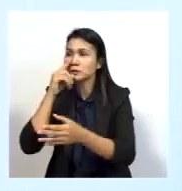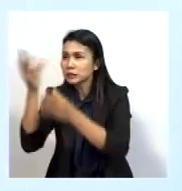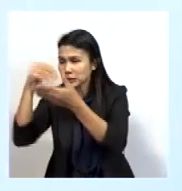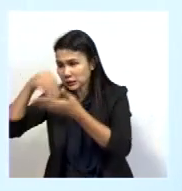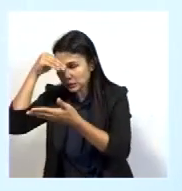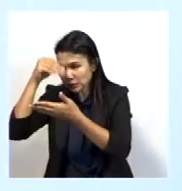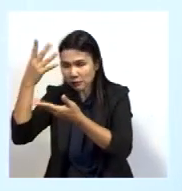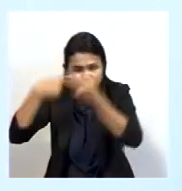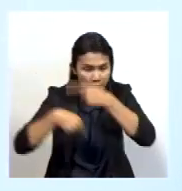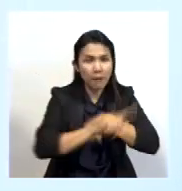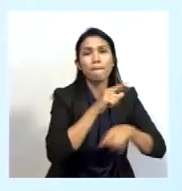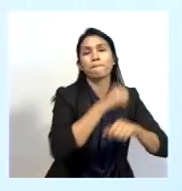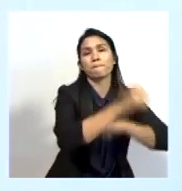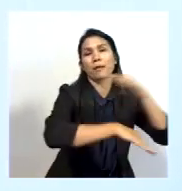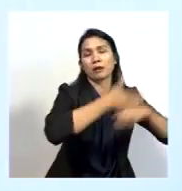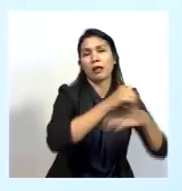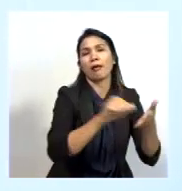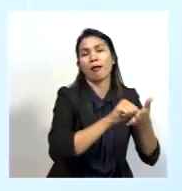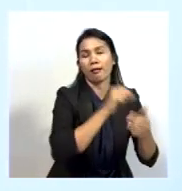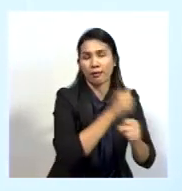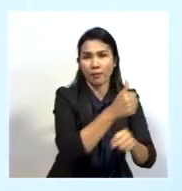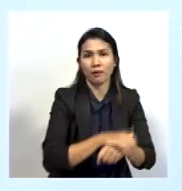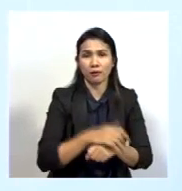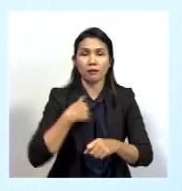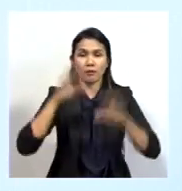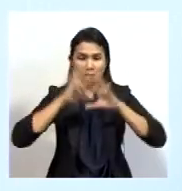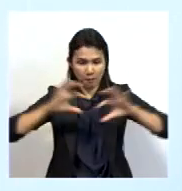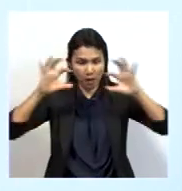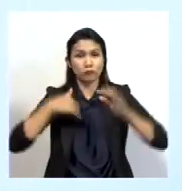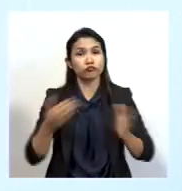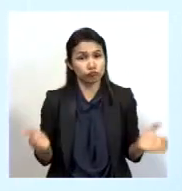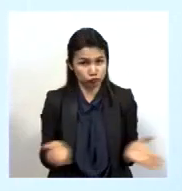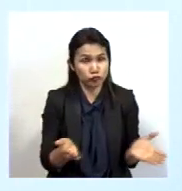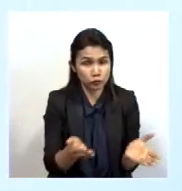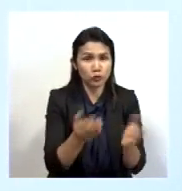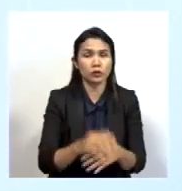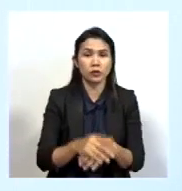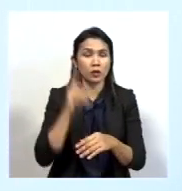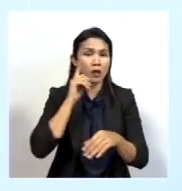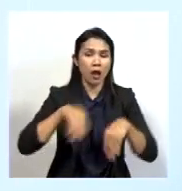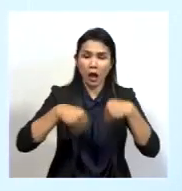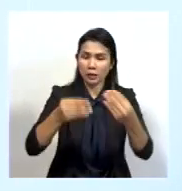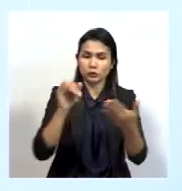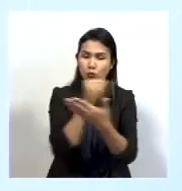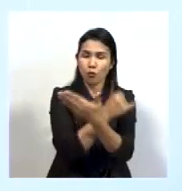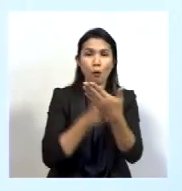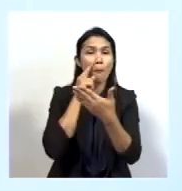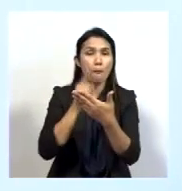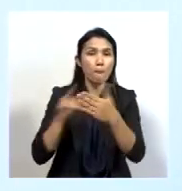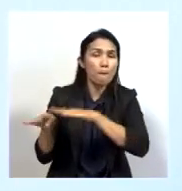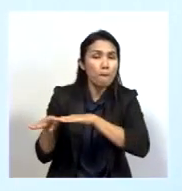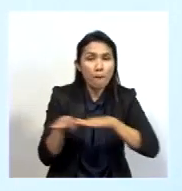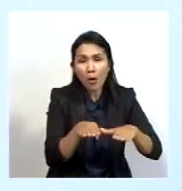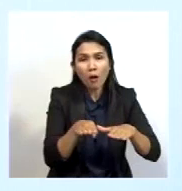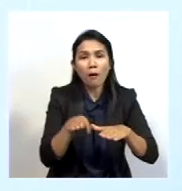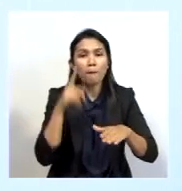มชนบ้านเกิดของอย่างไรรัฐบาลก็จำเป็นต้องมาส่วนทางตรงนี้ในเรื่องของทำยังไงให้ทุกจังหวัดมีความพร้อมในการให้ทุกคนมีงาน